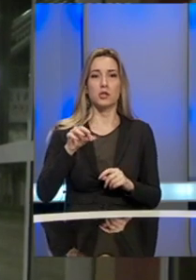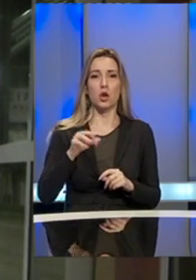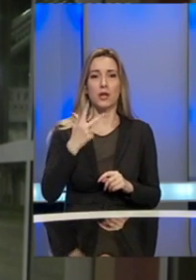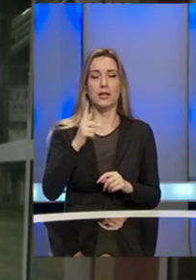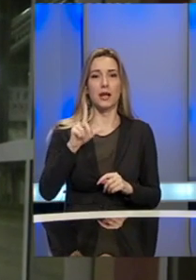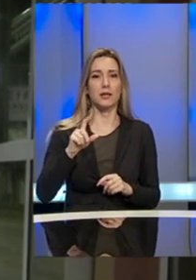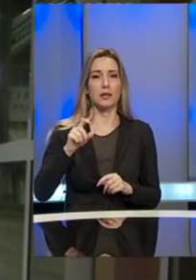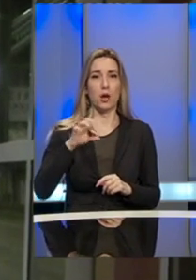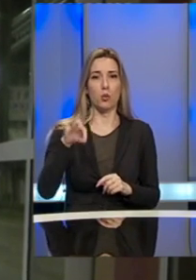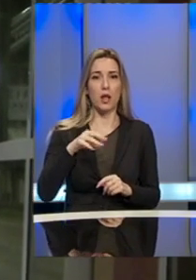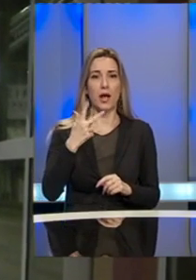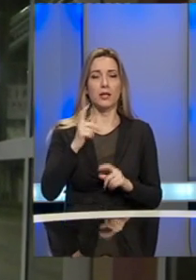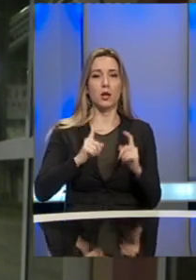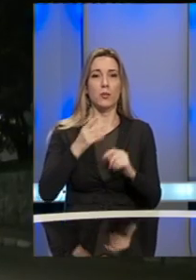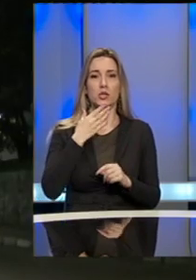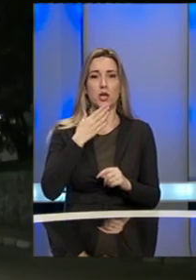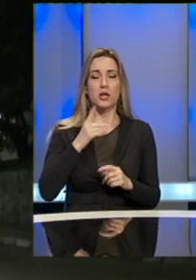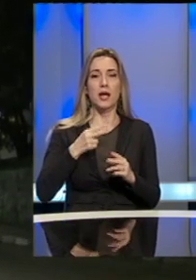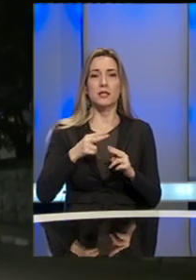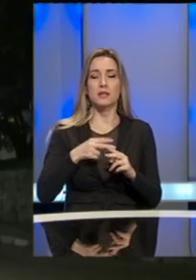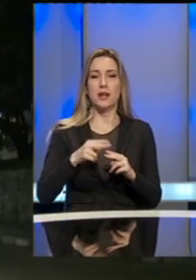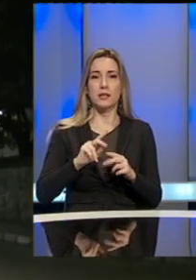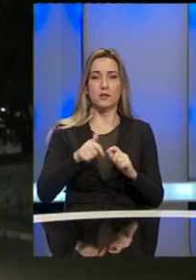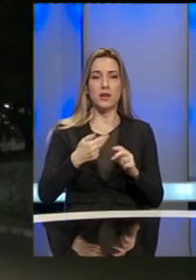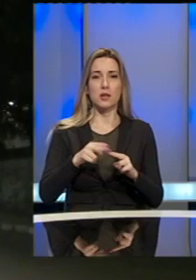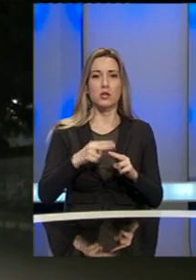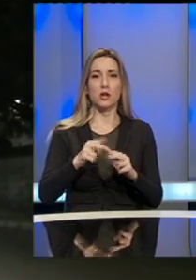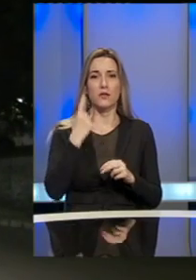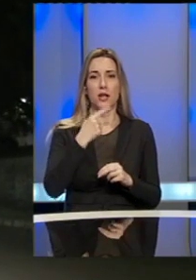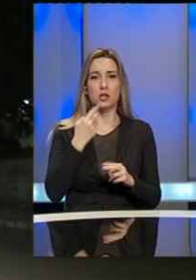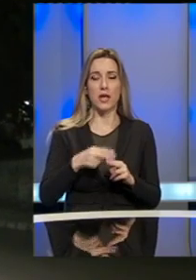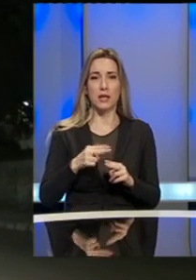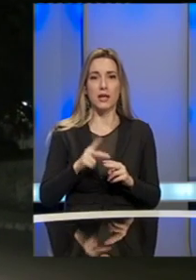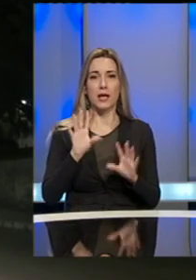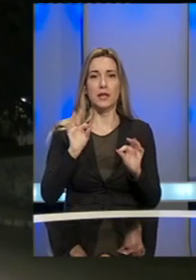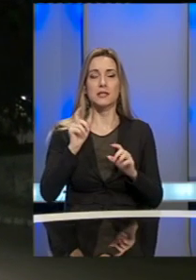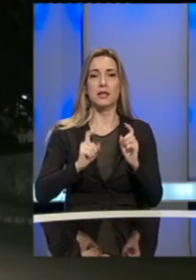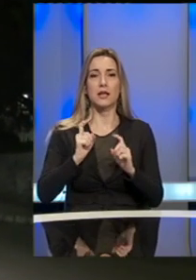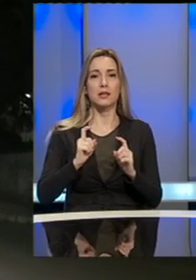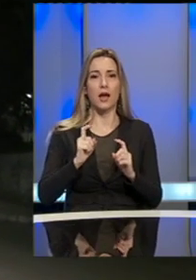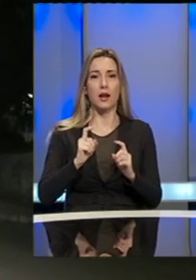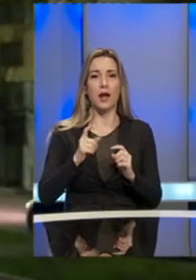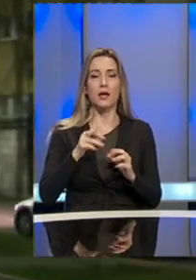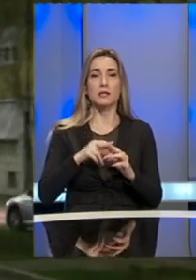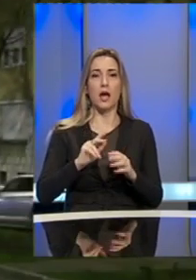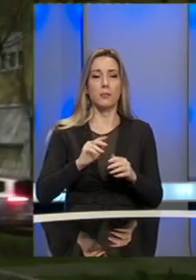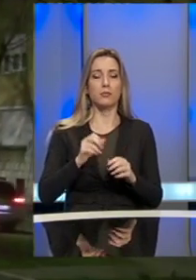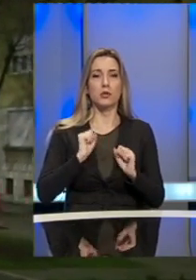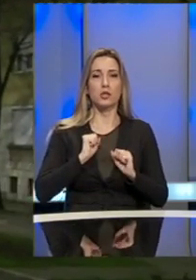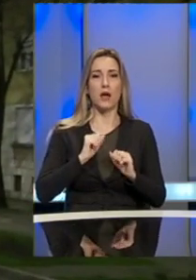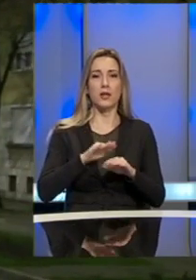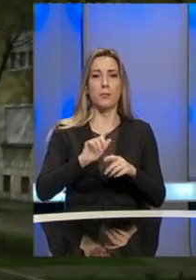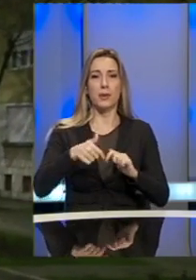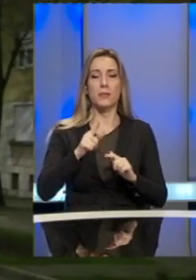ulja, 3 kg šećera, sredstva za održavanje lične higijene te 10 litara sredstava za održavanje predmeta i prostora.